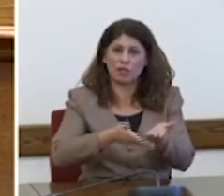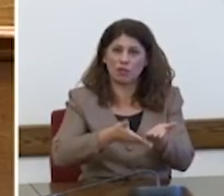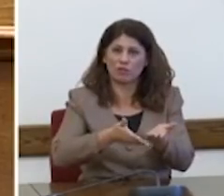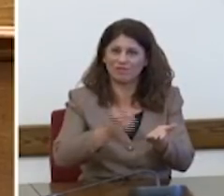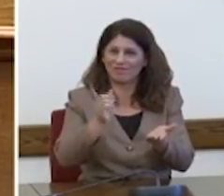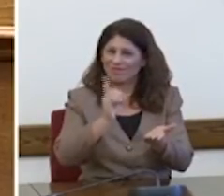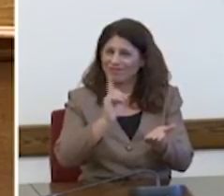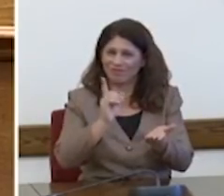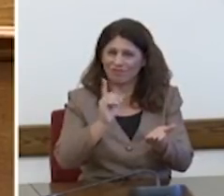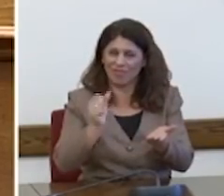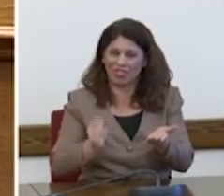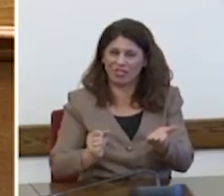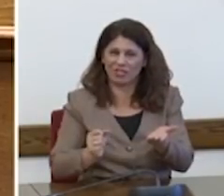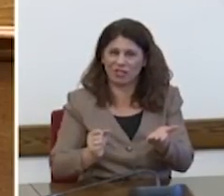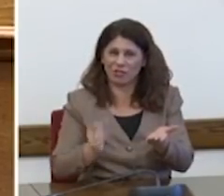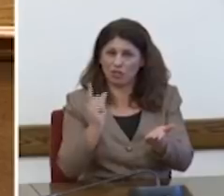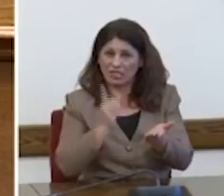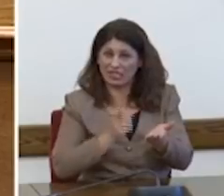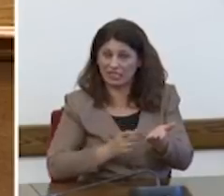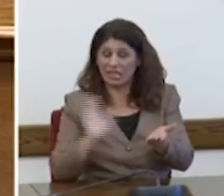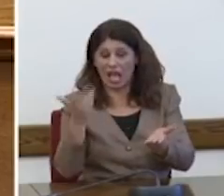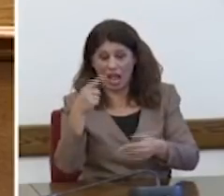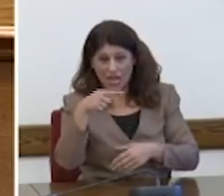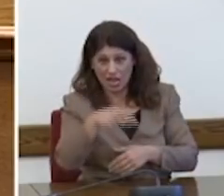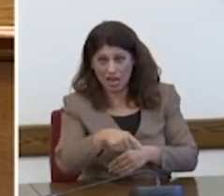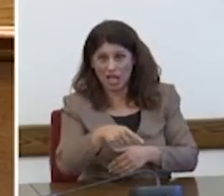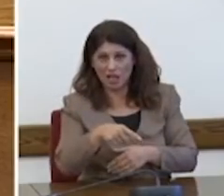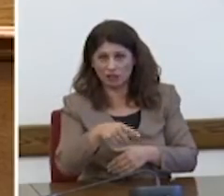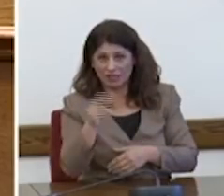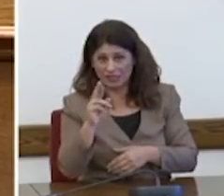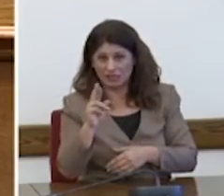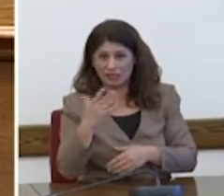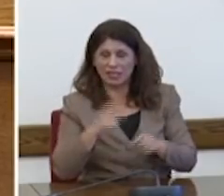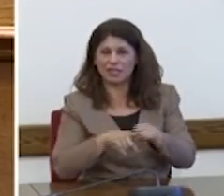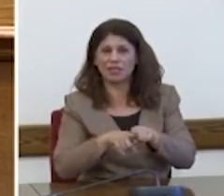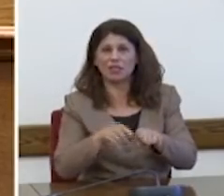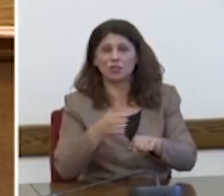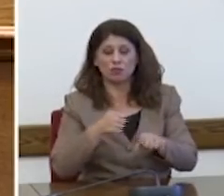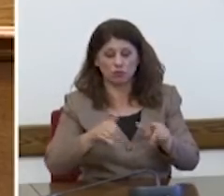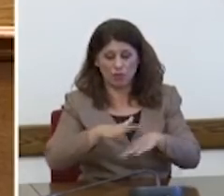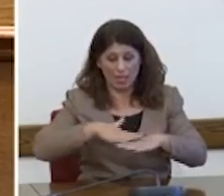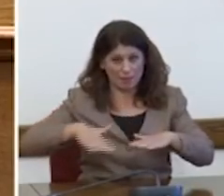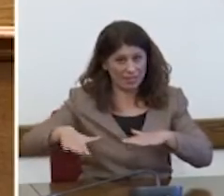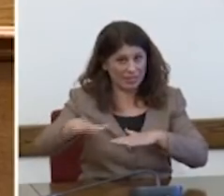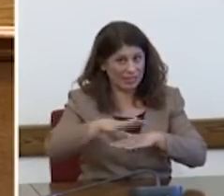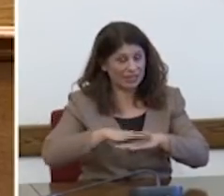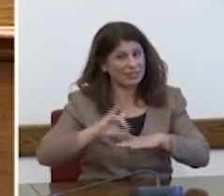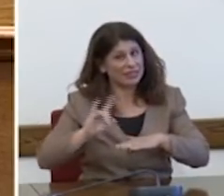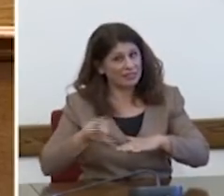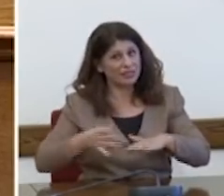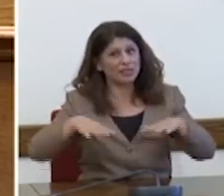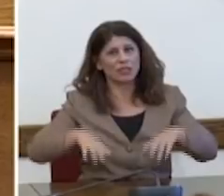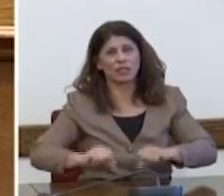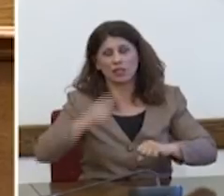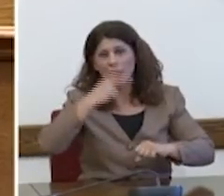τόσο στην κριτική για το αν αυτή η ρήτρα αφορά μόνο την επικράτρια ή και τα κυριαρχικά δικαιώματα και